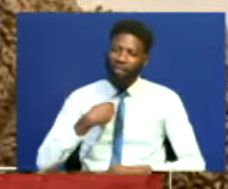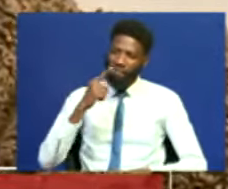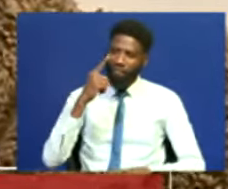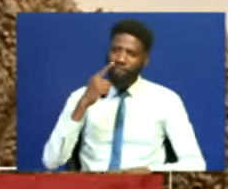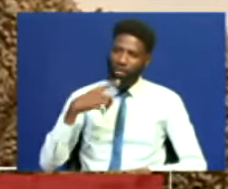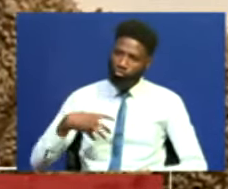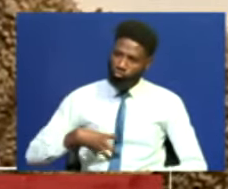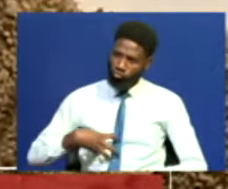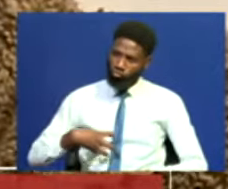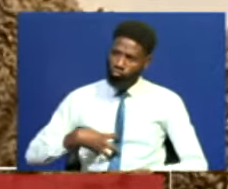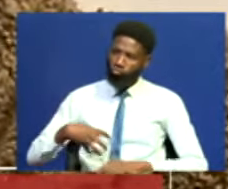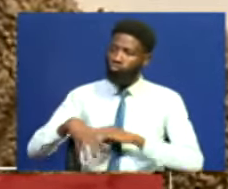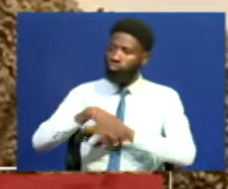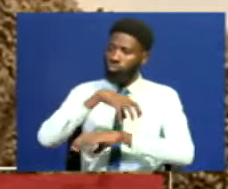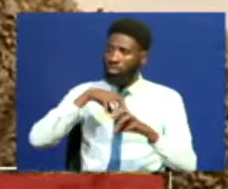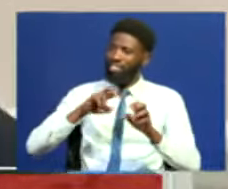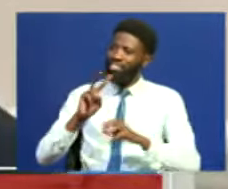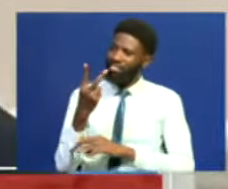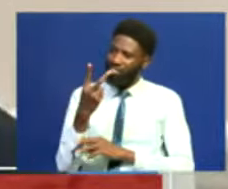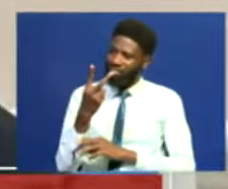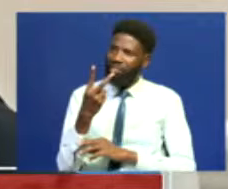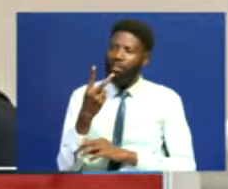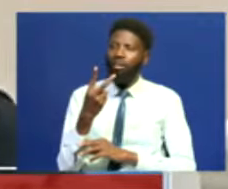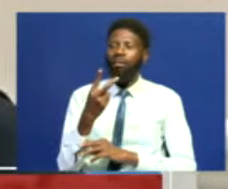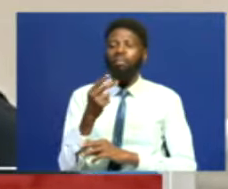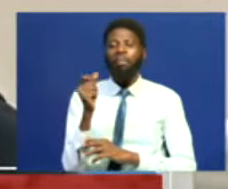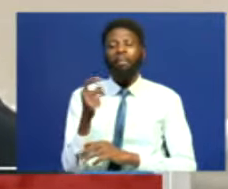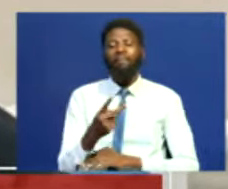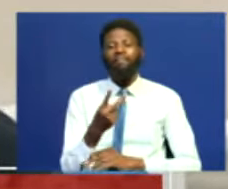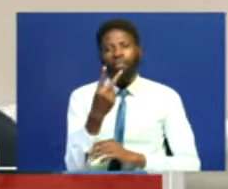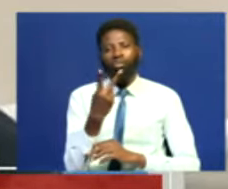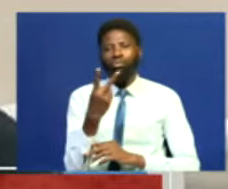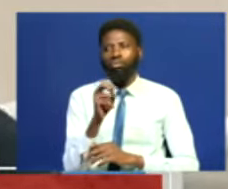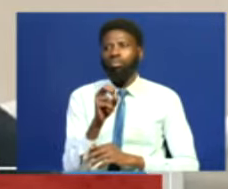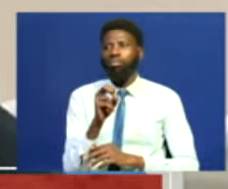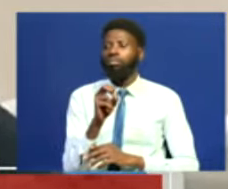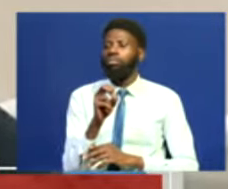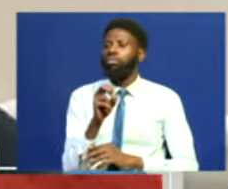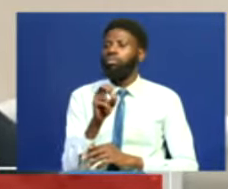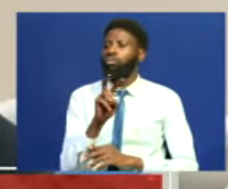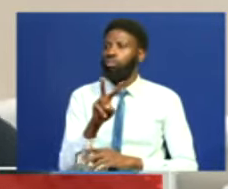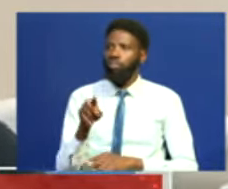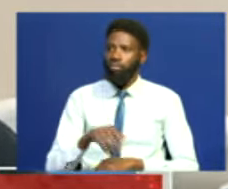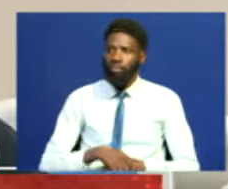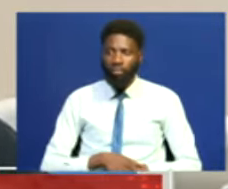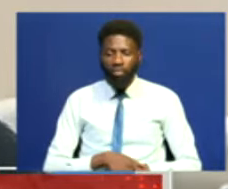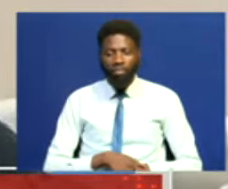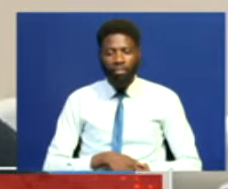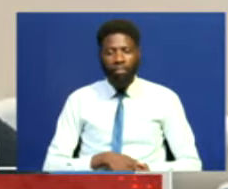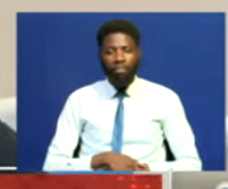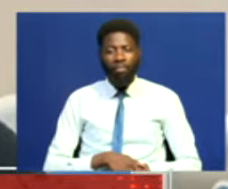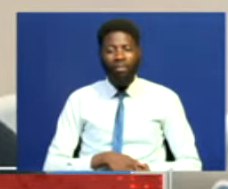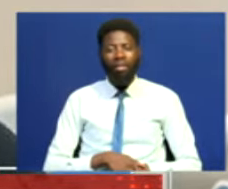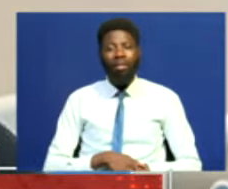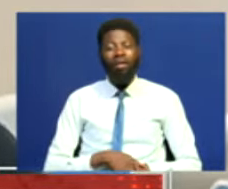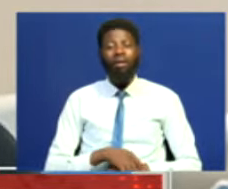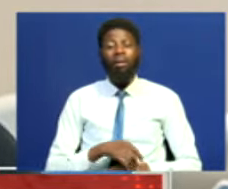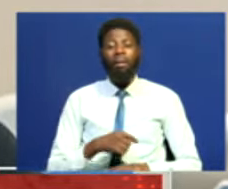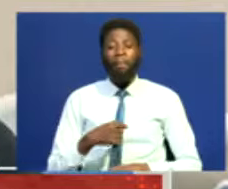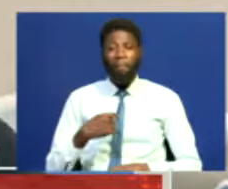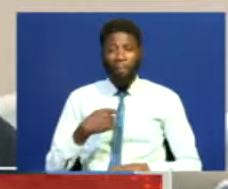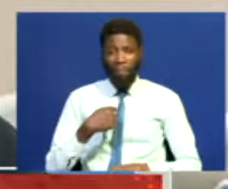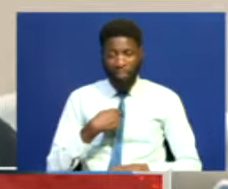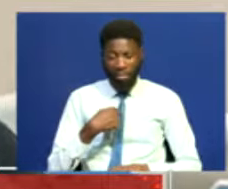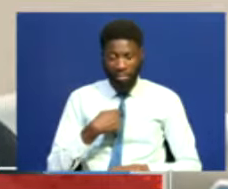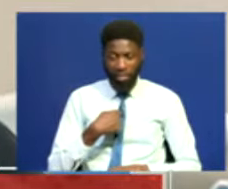second transplant was in February 2020. My mom passed on in 2019. She got overwhelmed due to my condition. I have